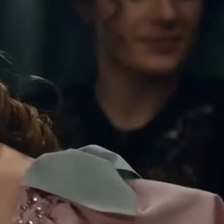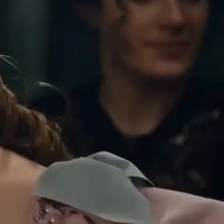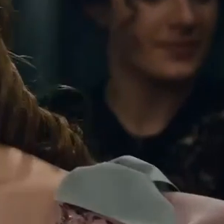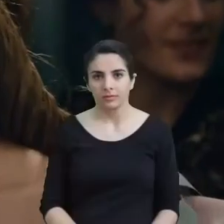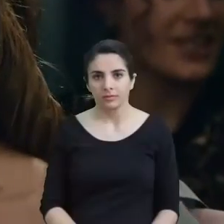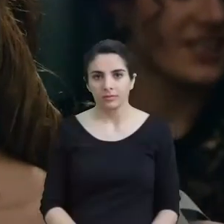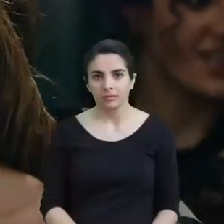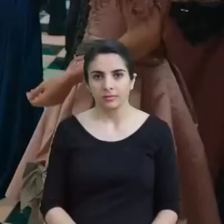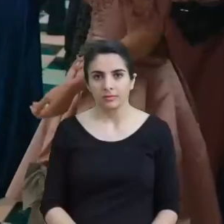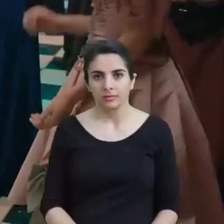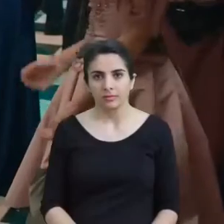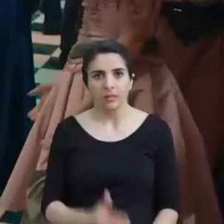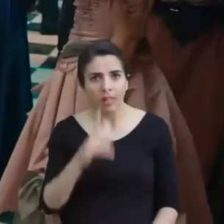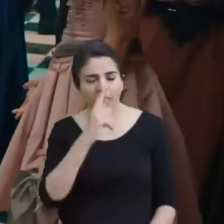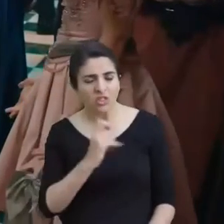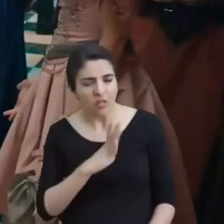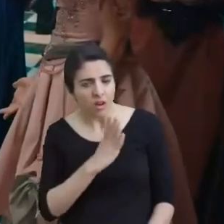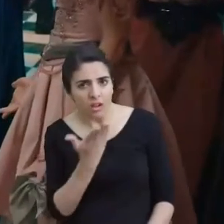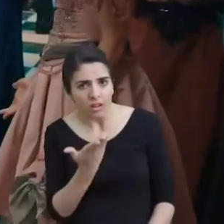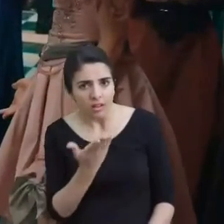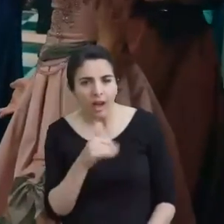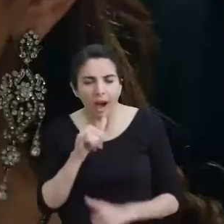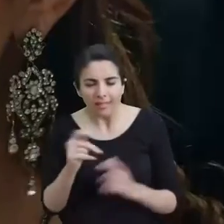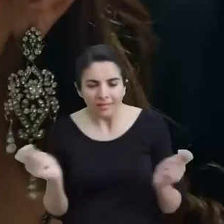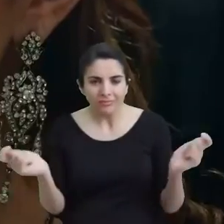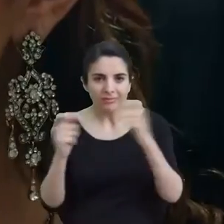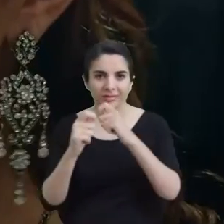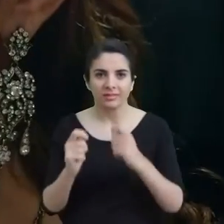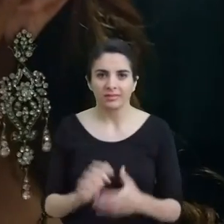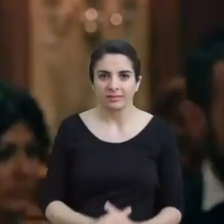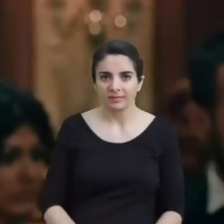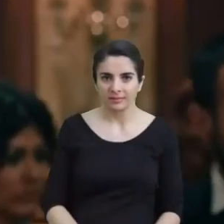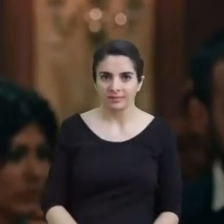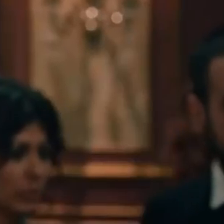kaptığı kadehle kaldı. Sen burada ne yapıyorsun sen?